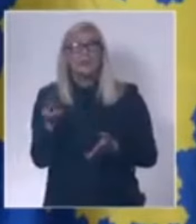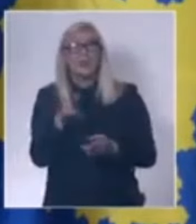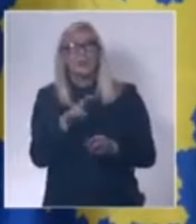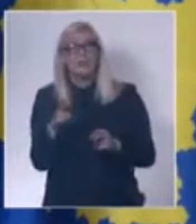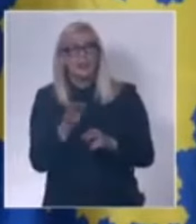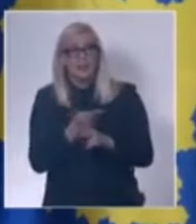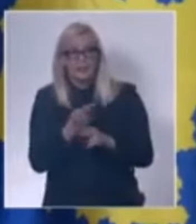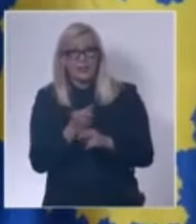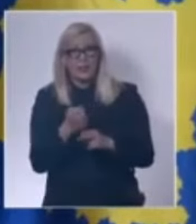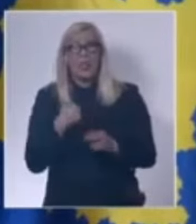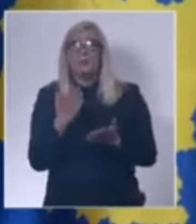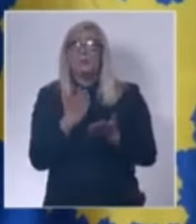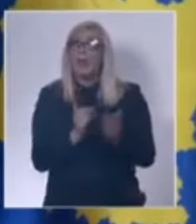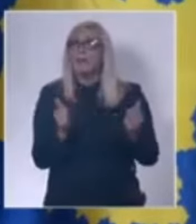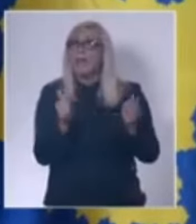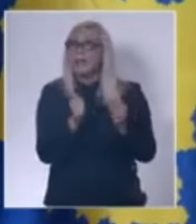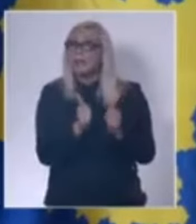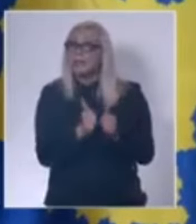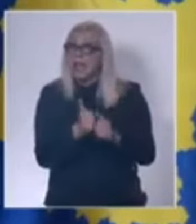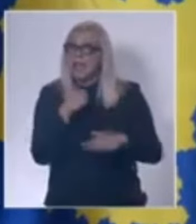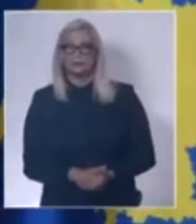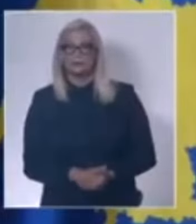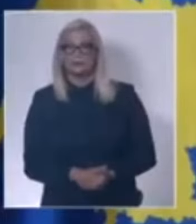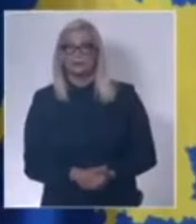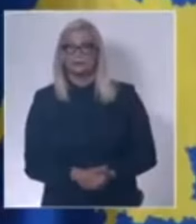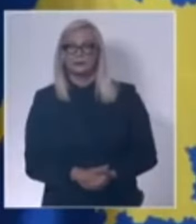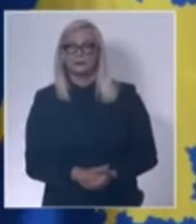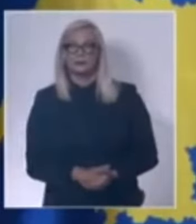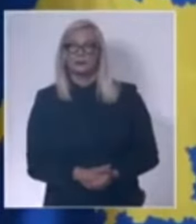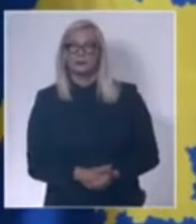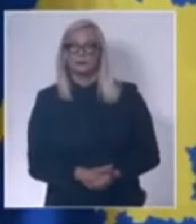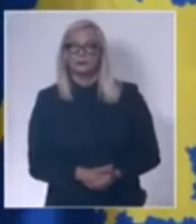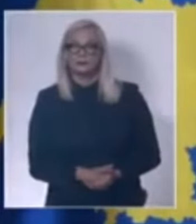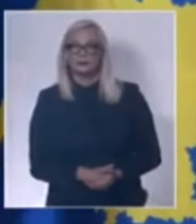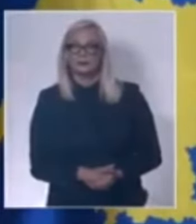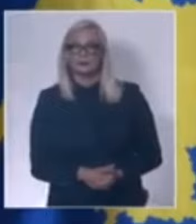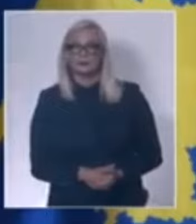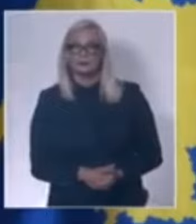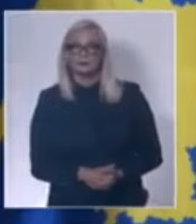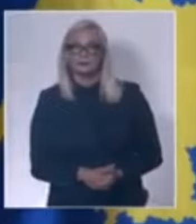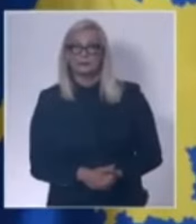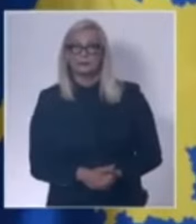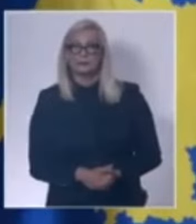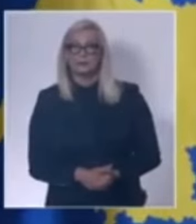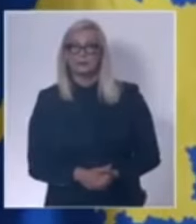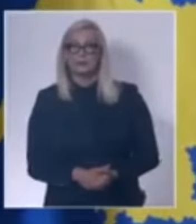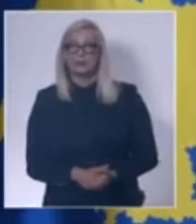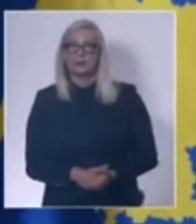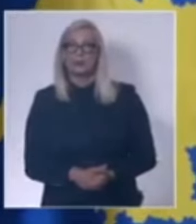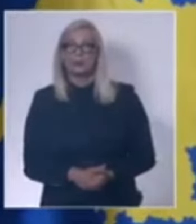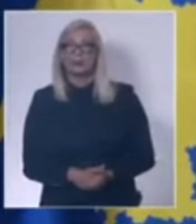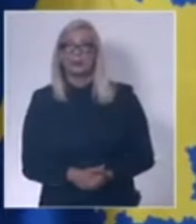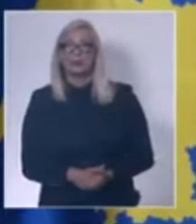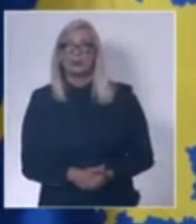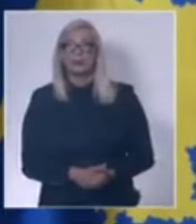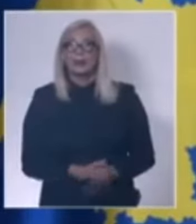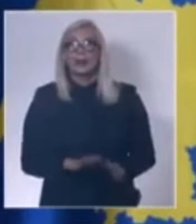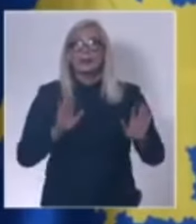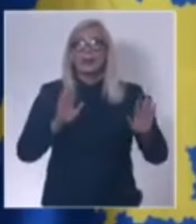dhe se të gjithë personat do të vihen para përgjegjësisë. Këtë e shëmtuara